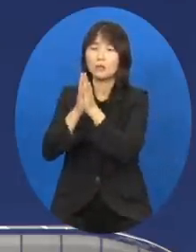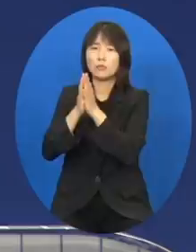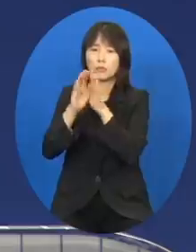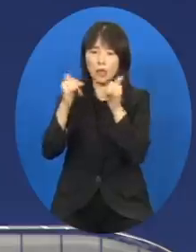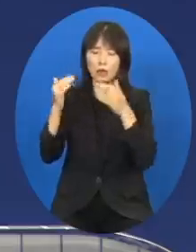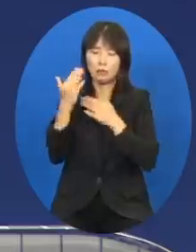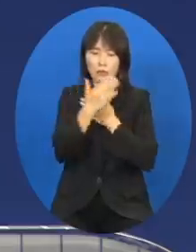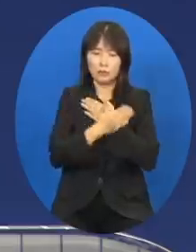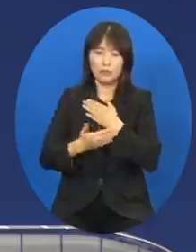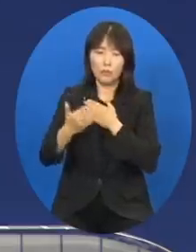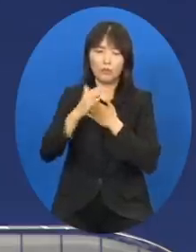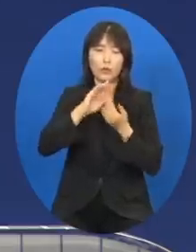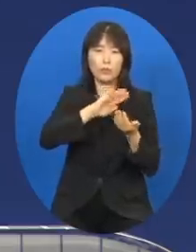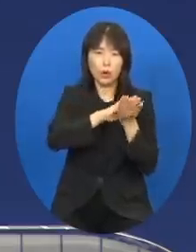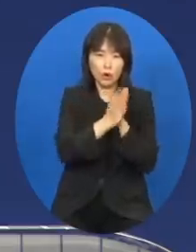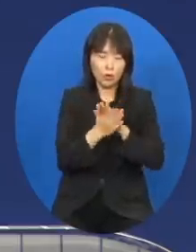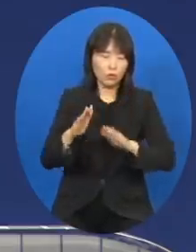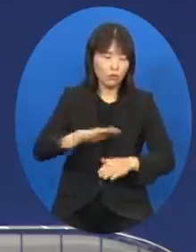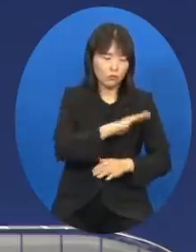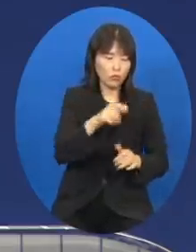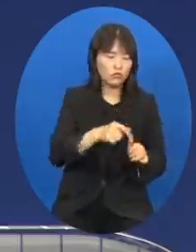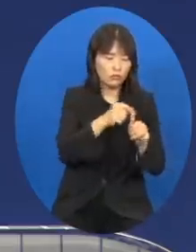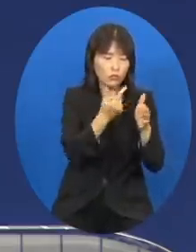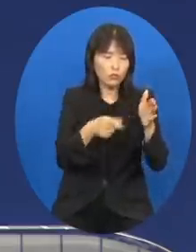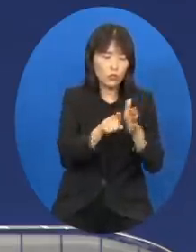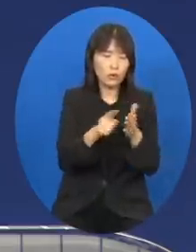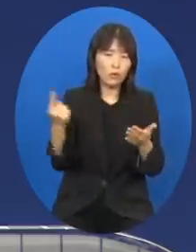우리를 구원하시려고 오셨다.